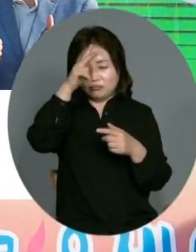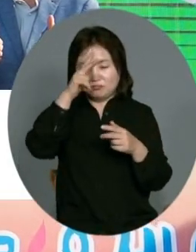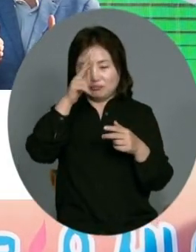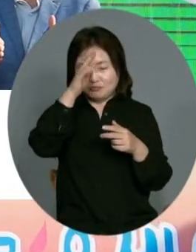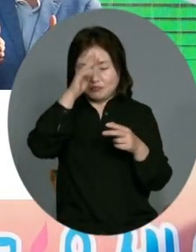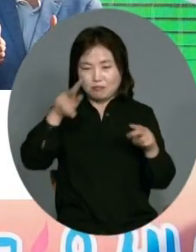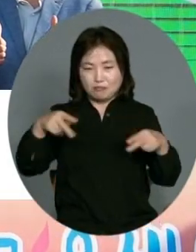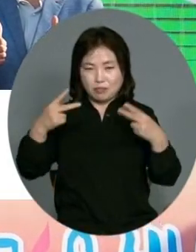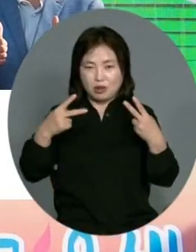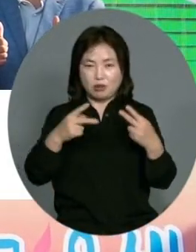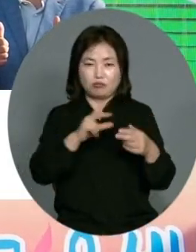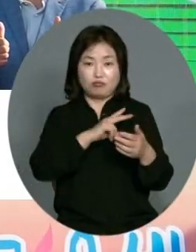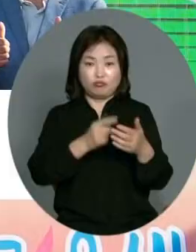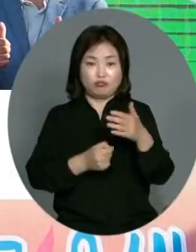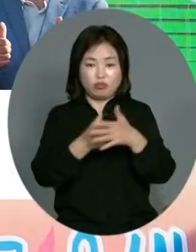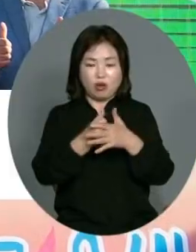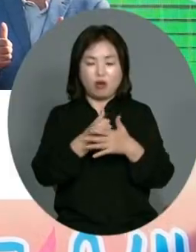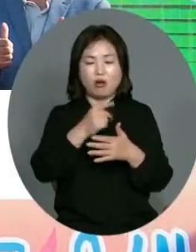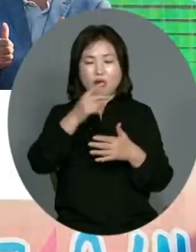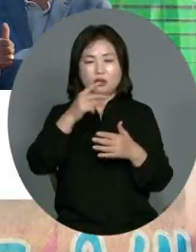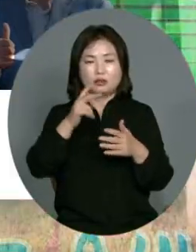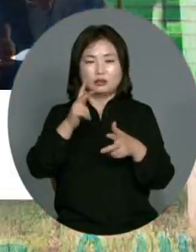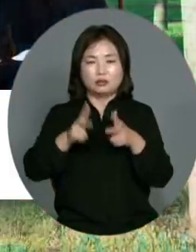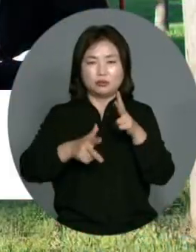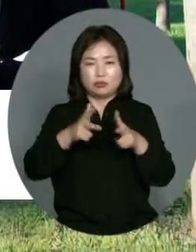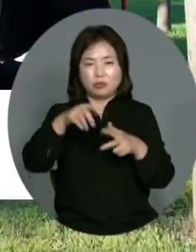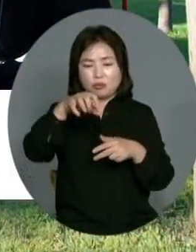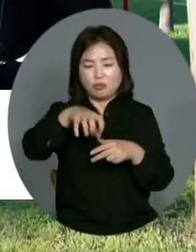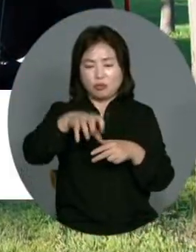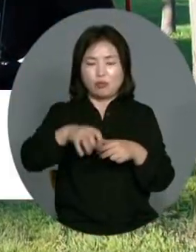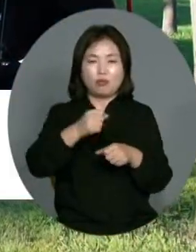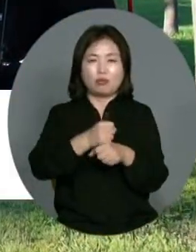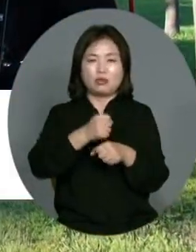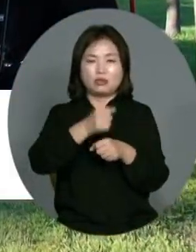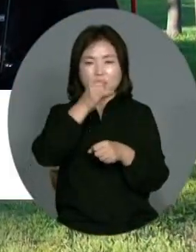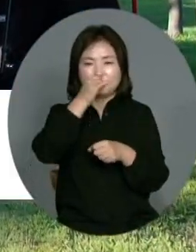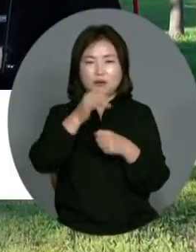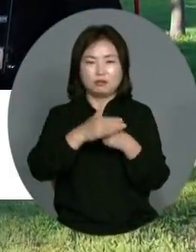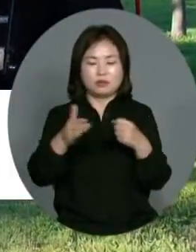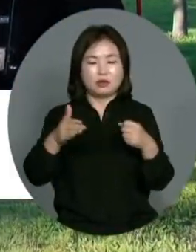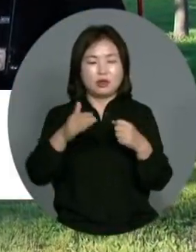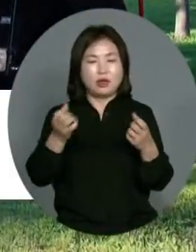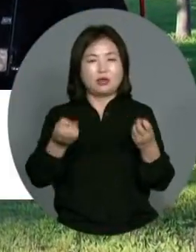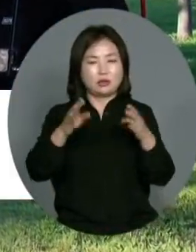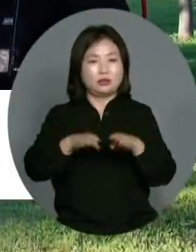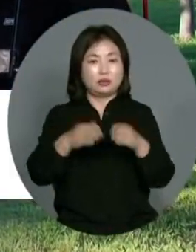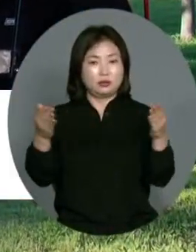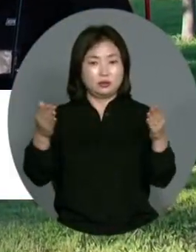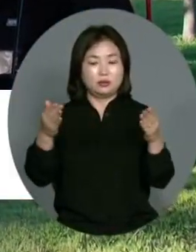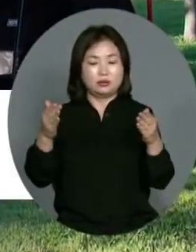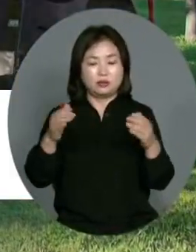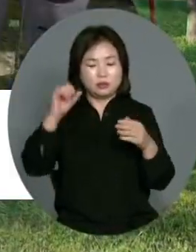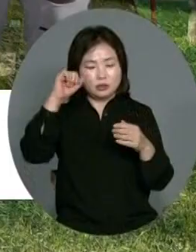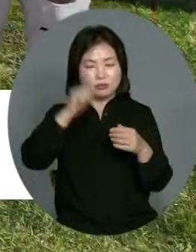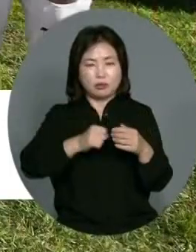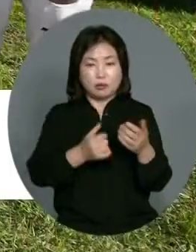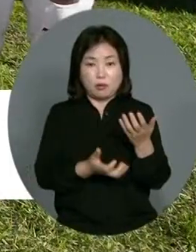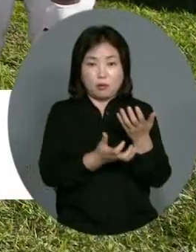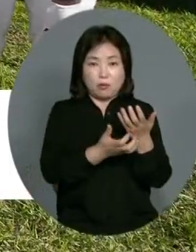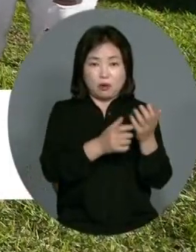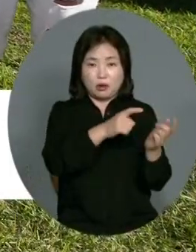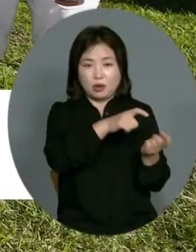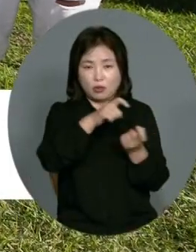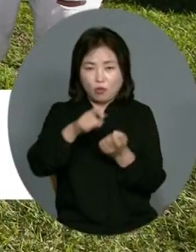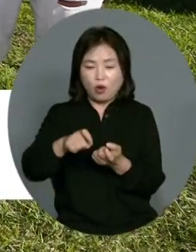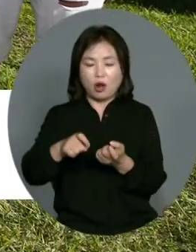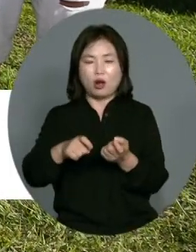처음 열린 축제 앤 유명 라면 업체가 구미 애 생산 공장을 두고 있어 계획했는데 당일 새벽 갓 튀겨낸 나눈 을